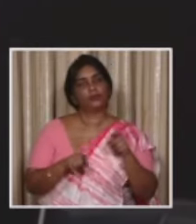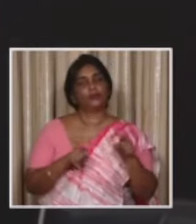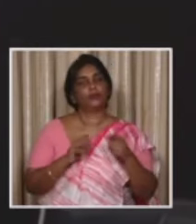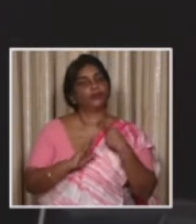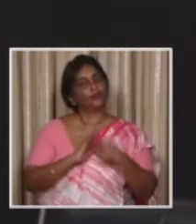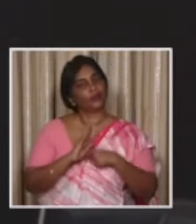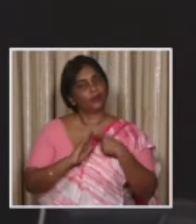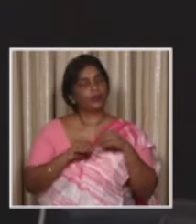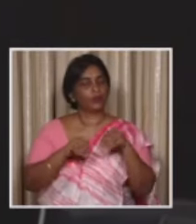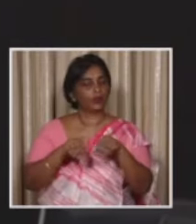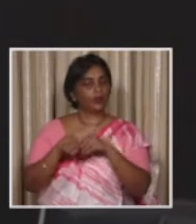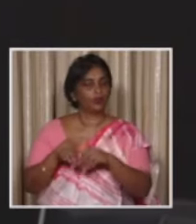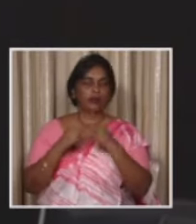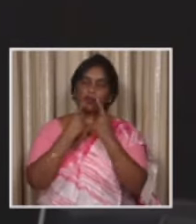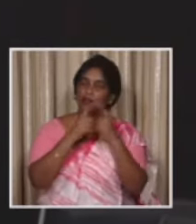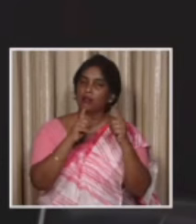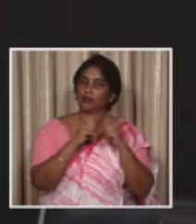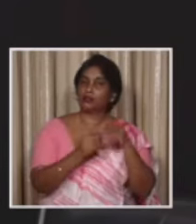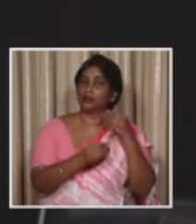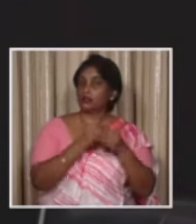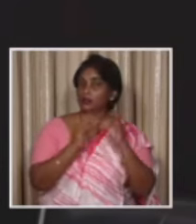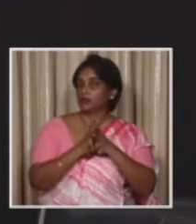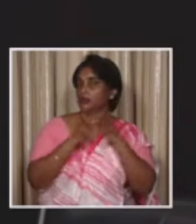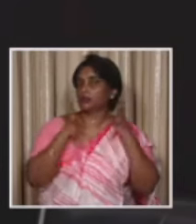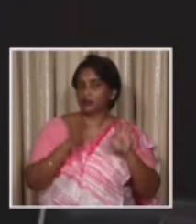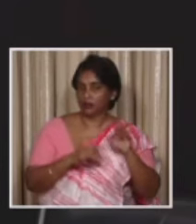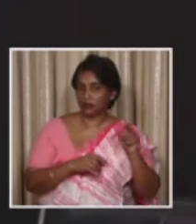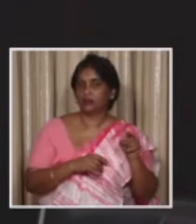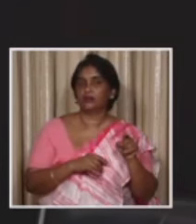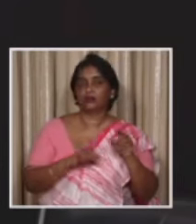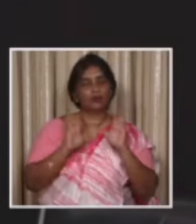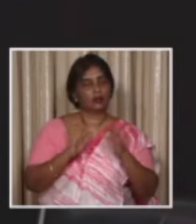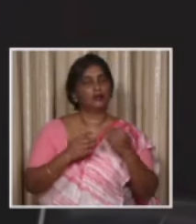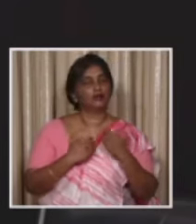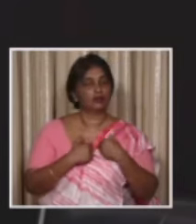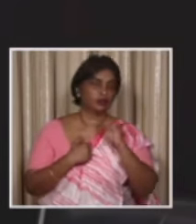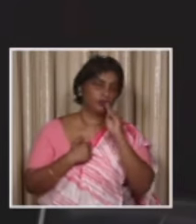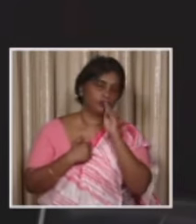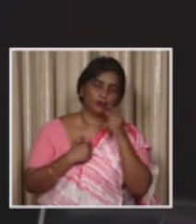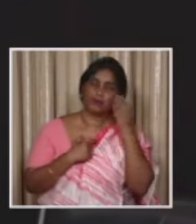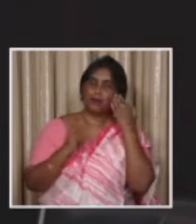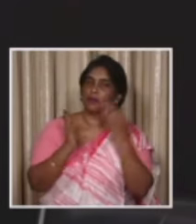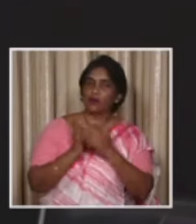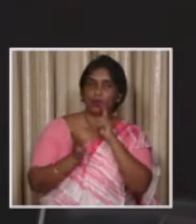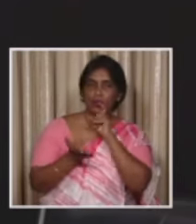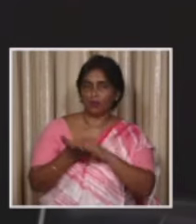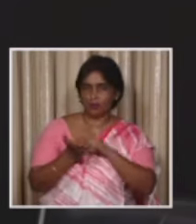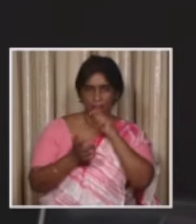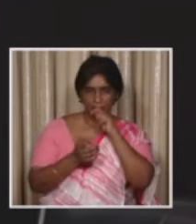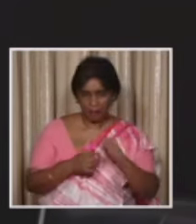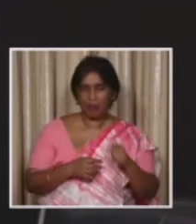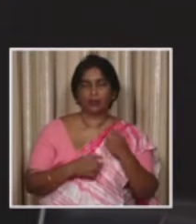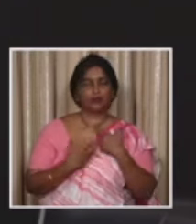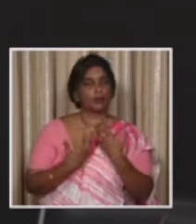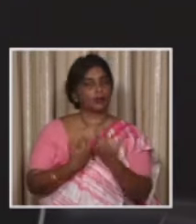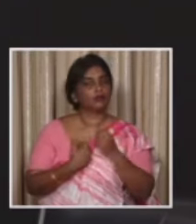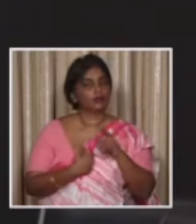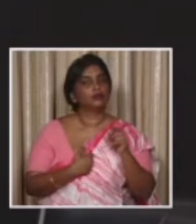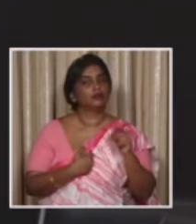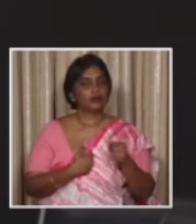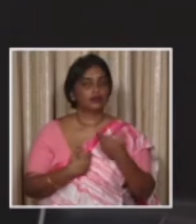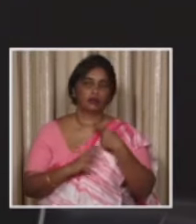රටේ කුෂි අනිකුත් භාණ්ඩ නිෂ්පාදනය වැඩි වෙන්න ඕන. දැන් අපි නිකන් බැලුවට මේ රටේ කුකුල්මස් අපිට අවශ්‍ය වෙනවා,